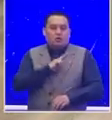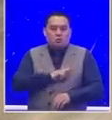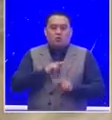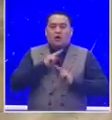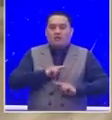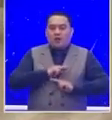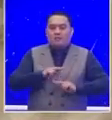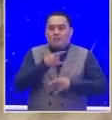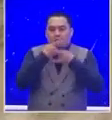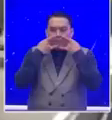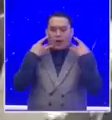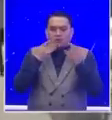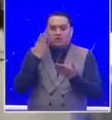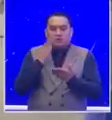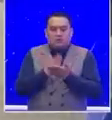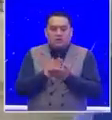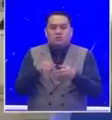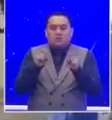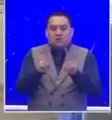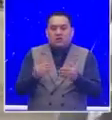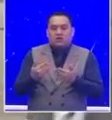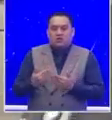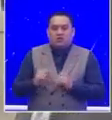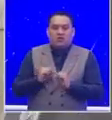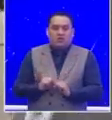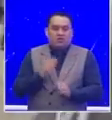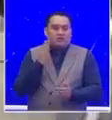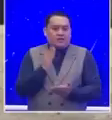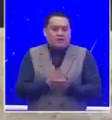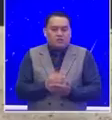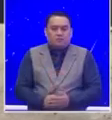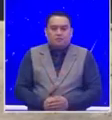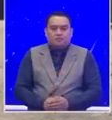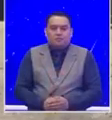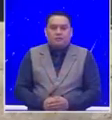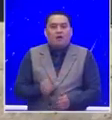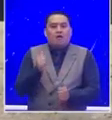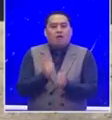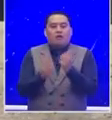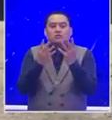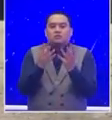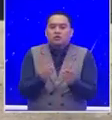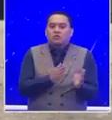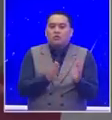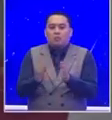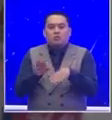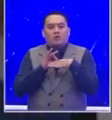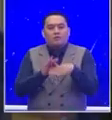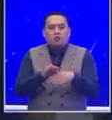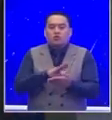обеспечены медицинскими масками, антисептиками и другими дезинфицированиями. Средствами. Каждый день на системной основе они